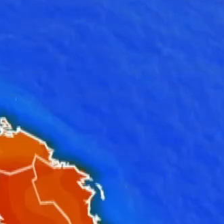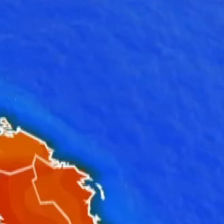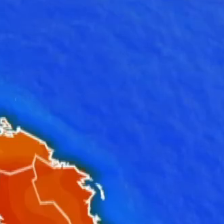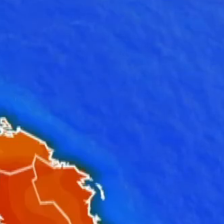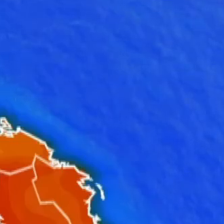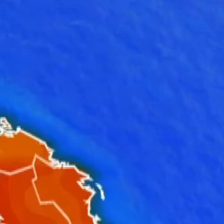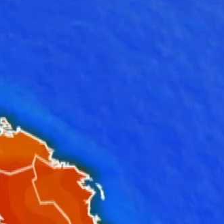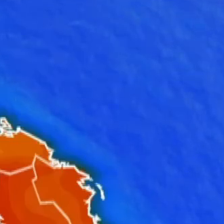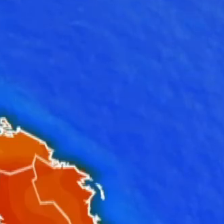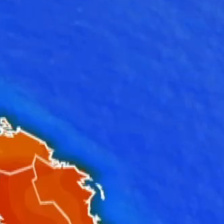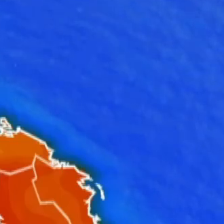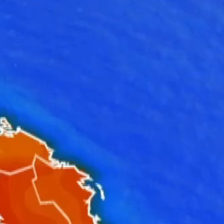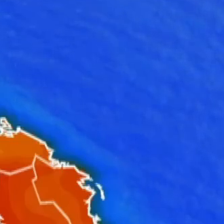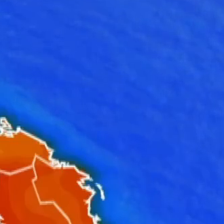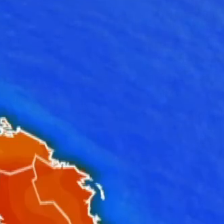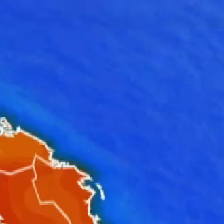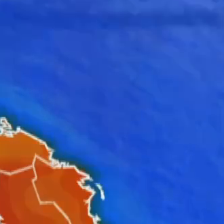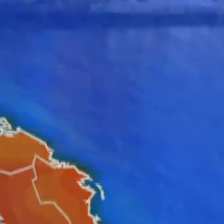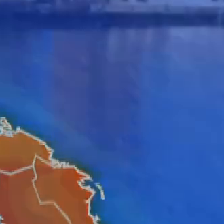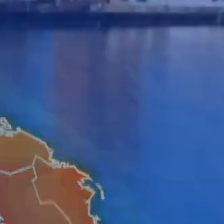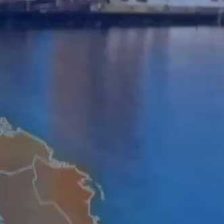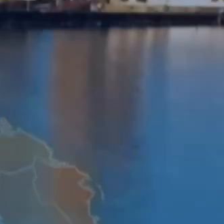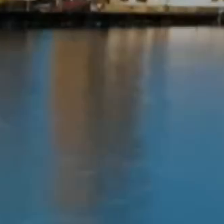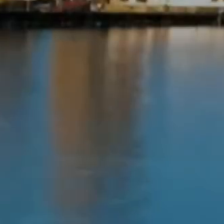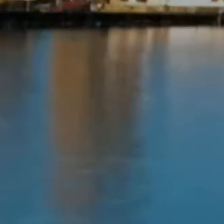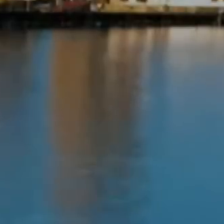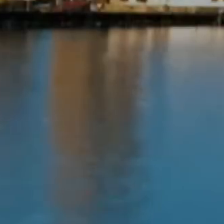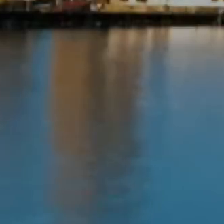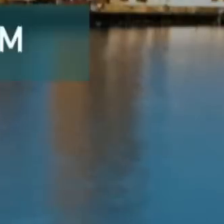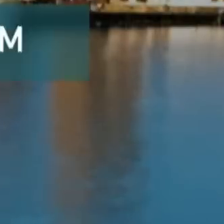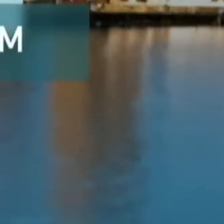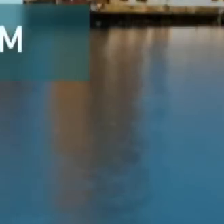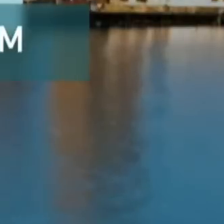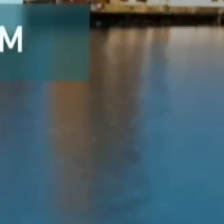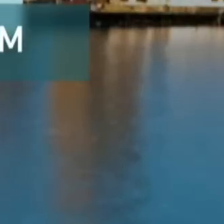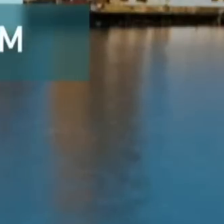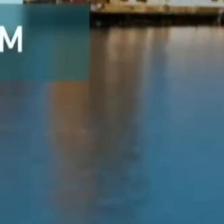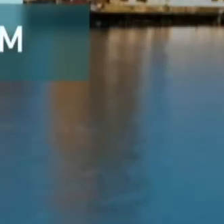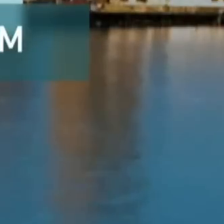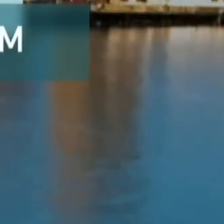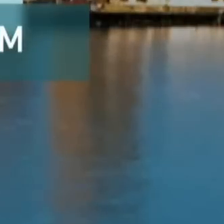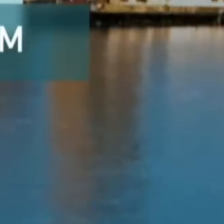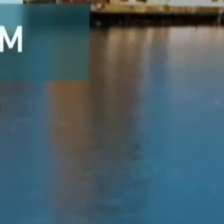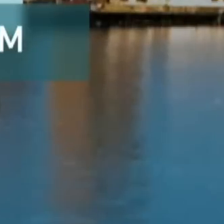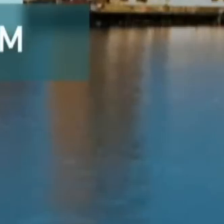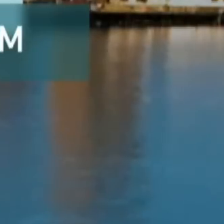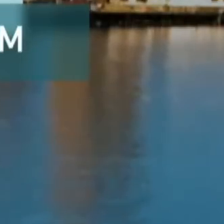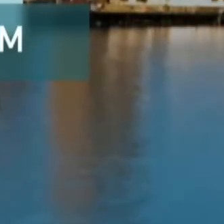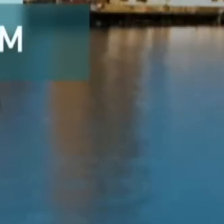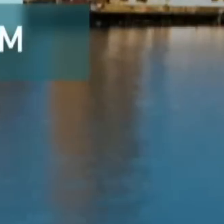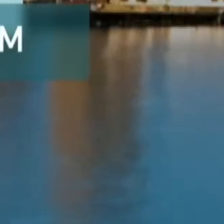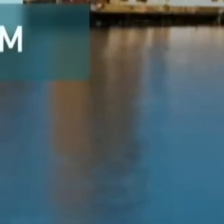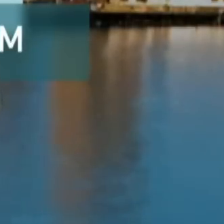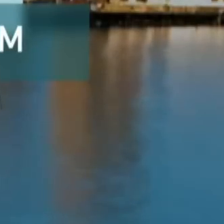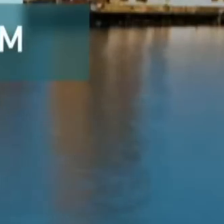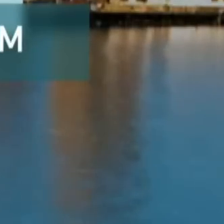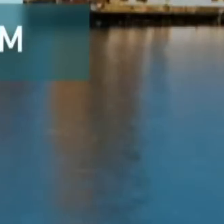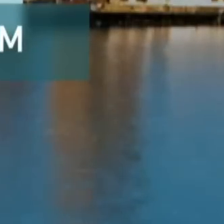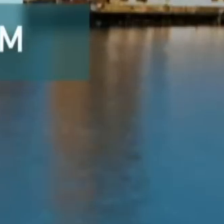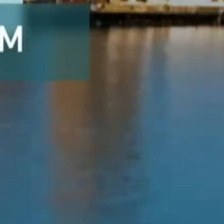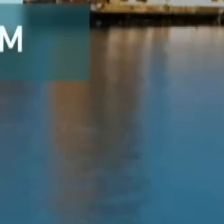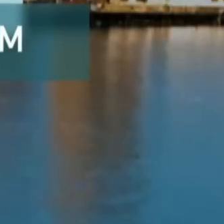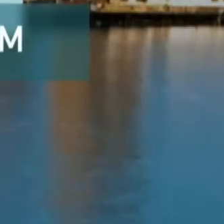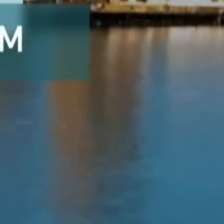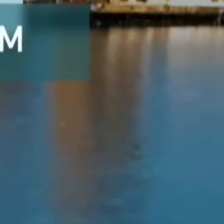at Tarlac. Gayun din po dito sa Metro Manila dahil maaraw at mainit din at bandang tanghali at hapon nasa 42 degrees Celsius, posibleng alas